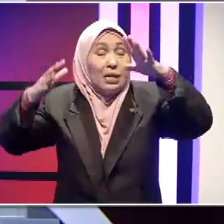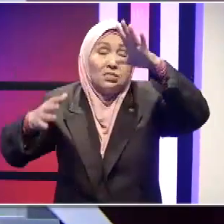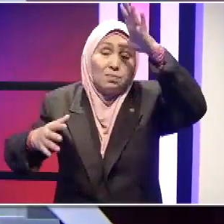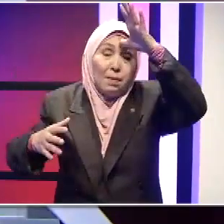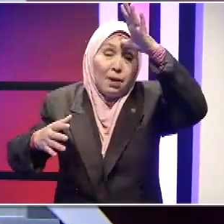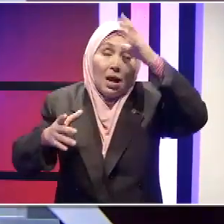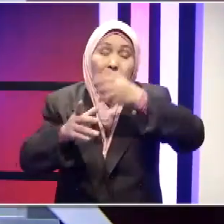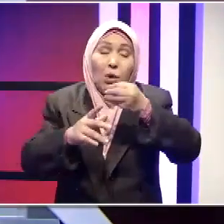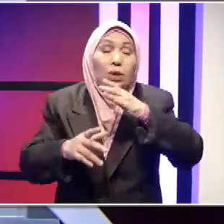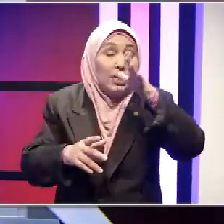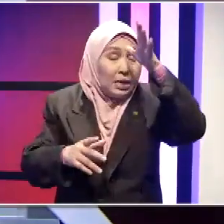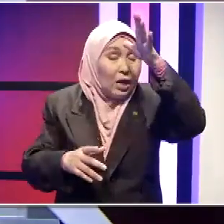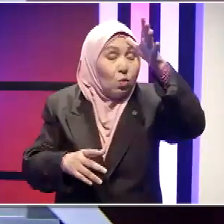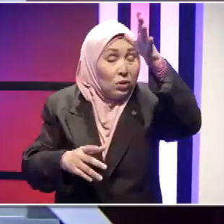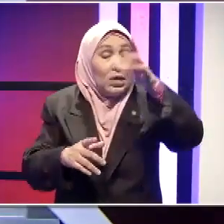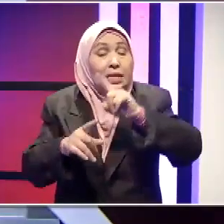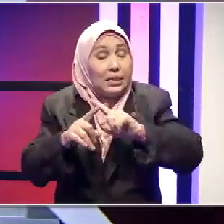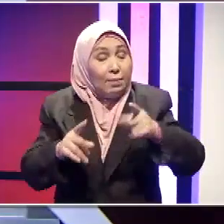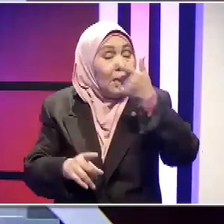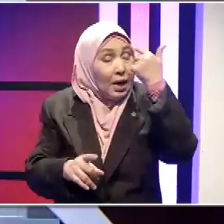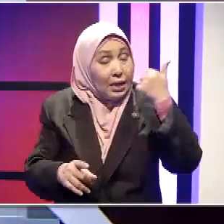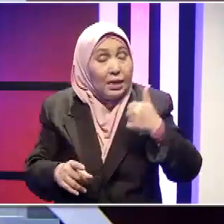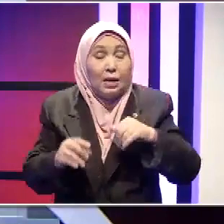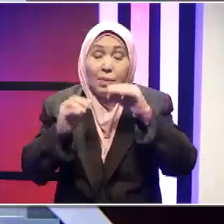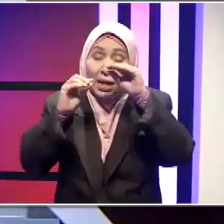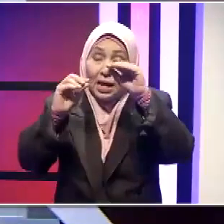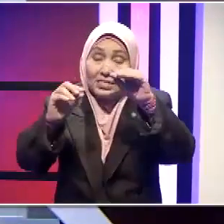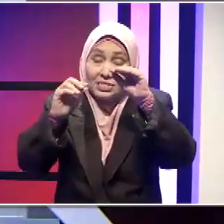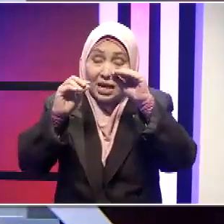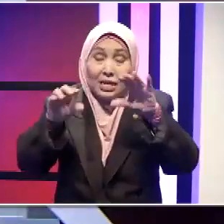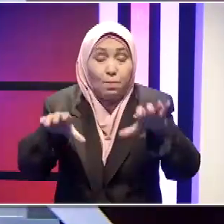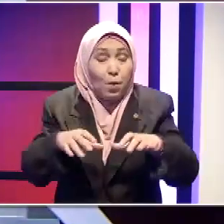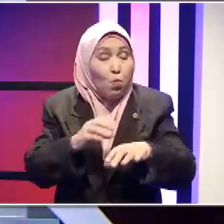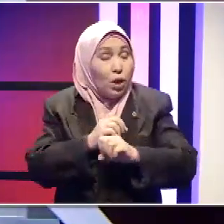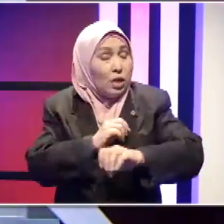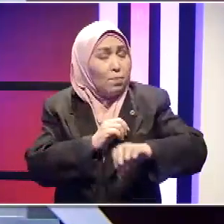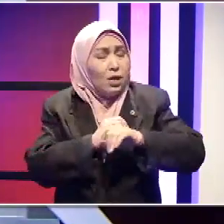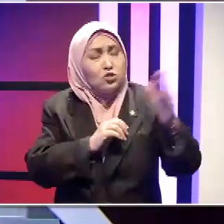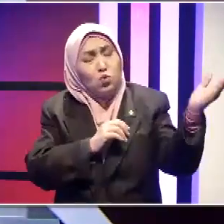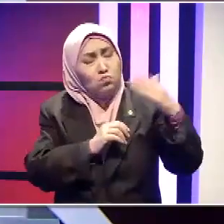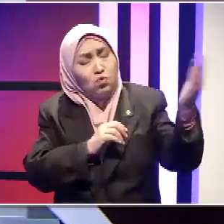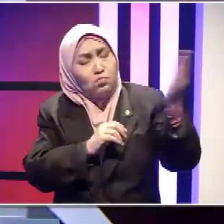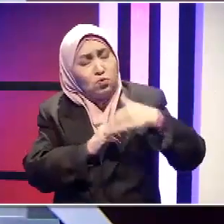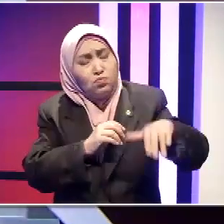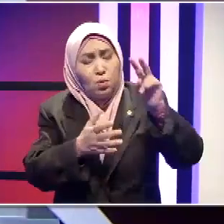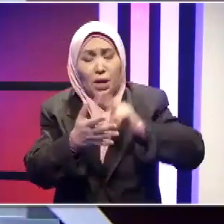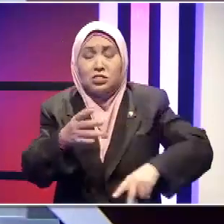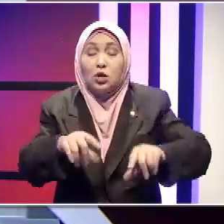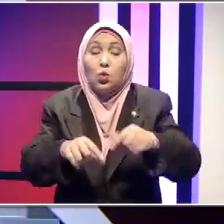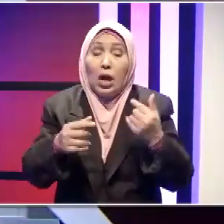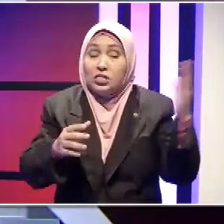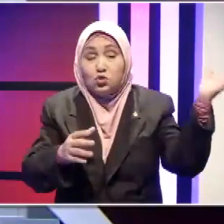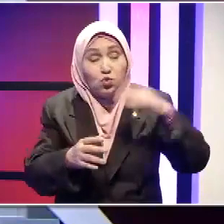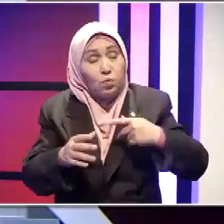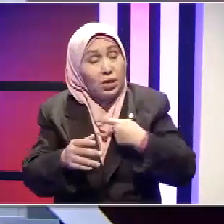ataupun datuknya tetapi kerana dia mengajarnya membuat tempe jumlah kita baca Quran jumlah kita salah